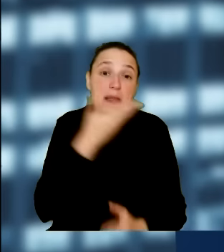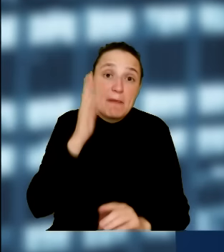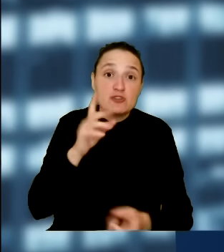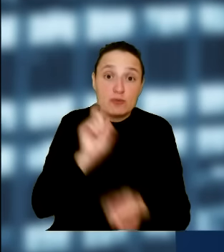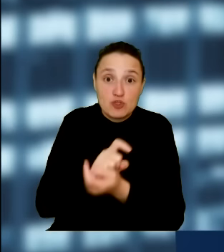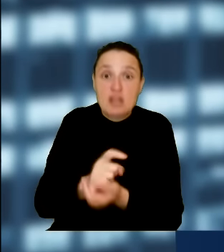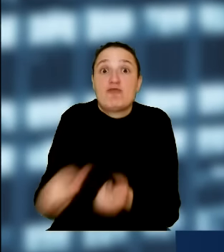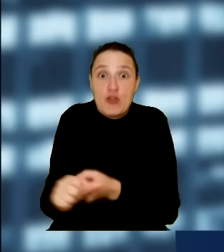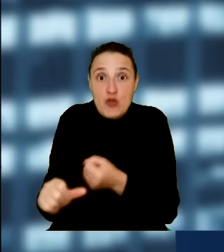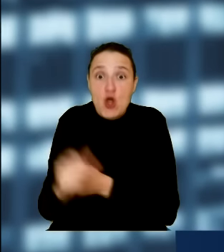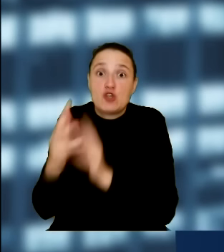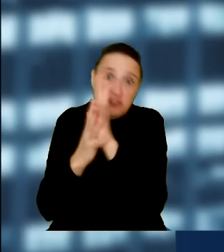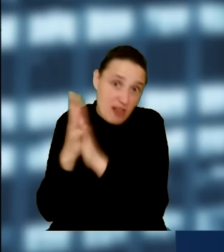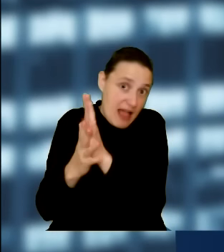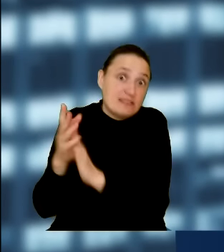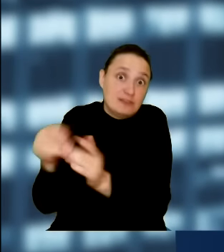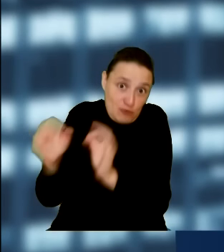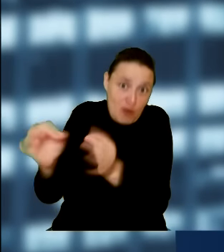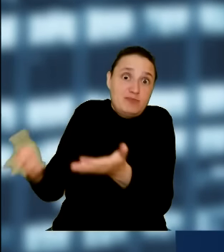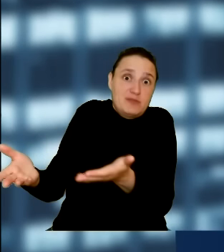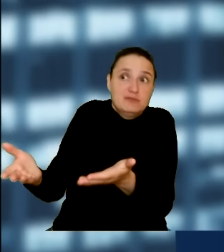chodzi, żeby było jak najwięcej, prawda?